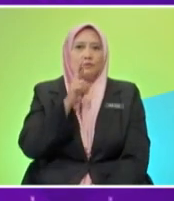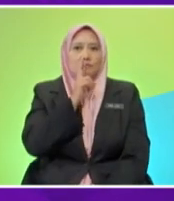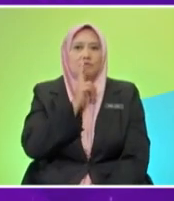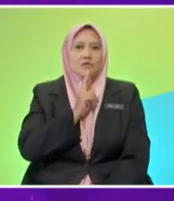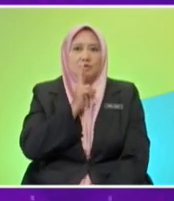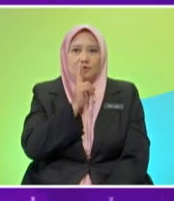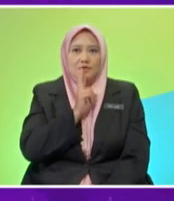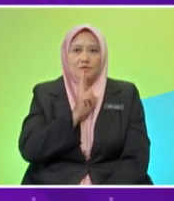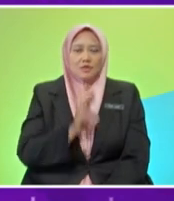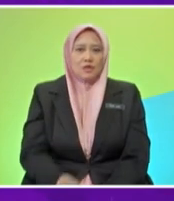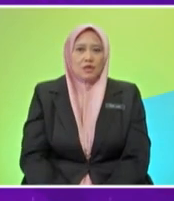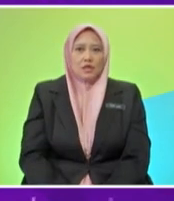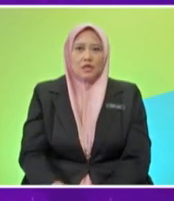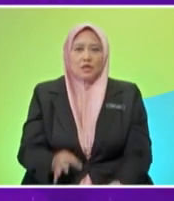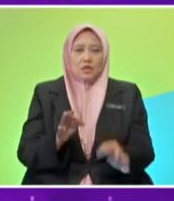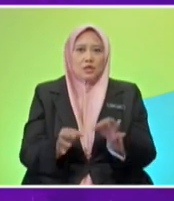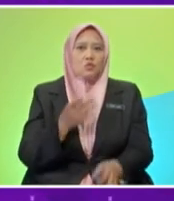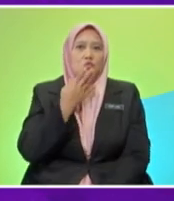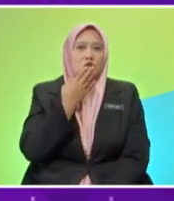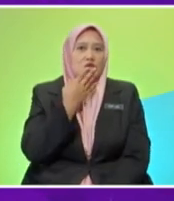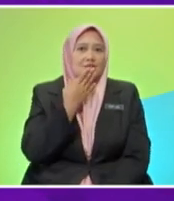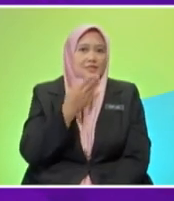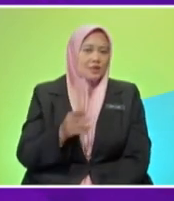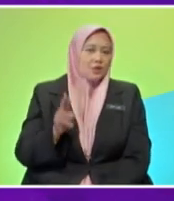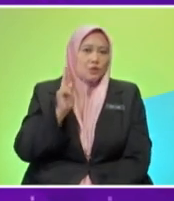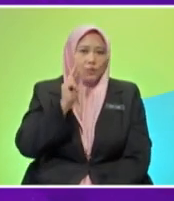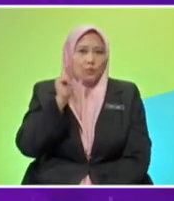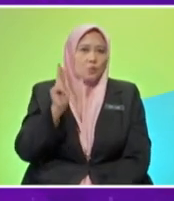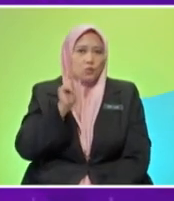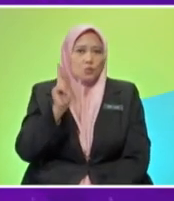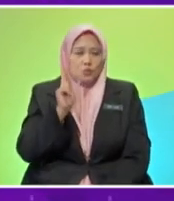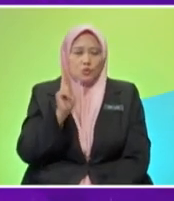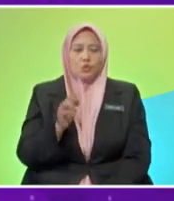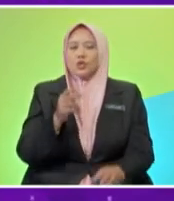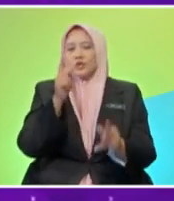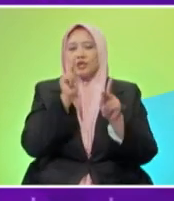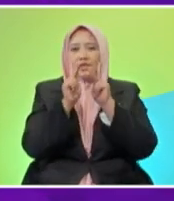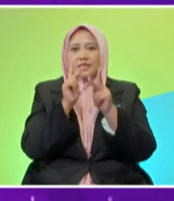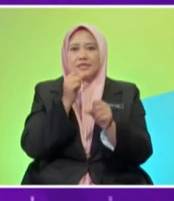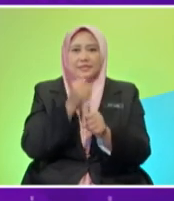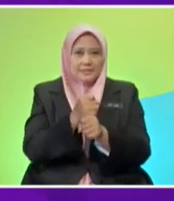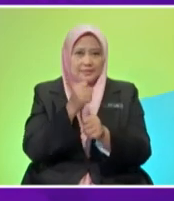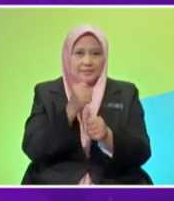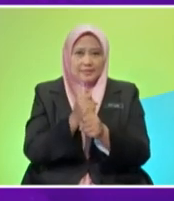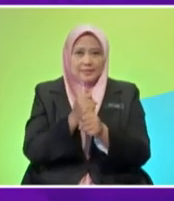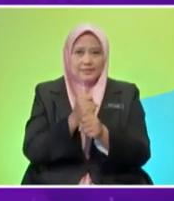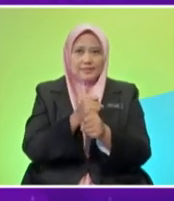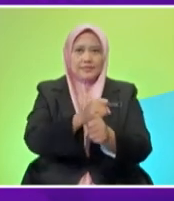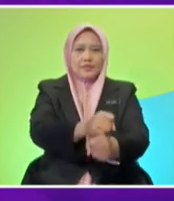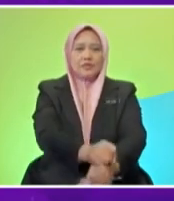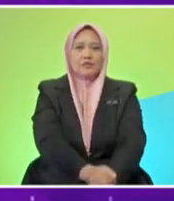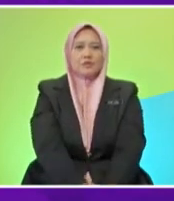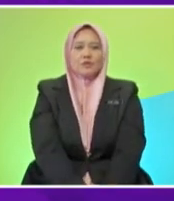itu merupakan kata kerja. Jadi, untuk idea utama perenggan satu, manusia perlu makan makanan